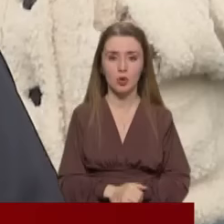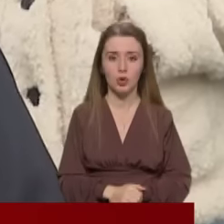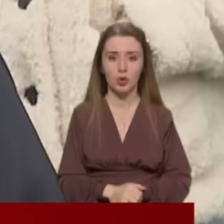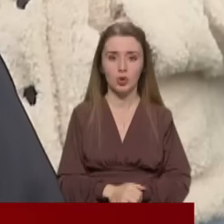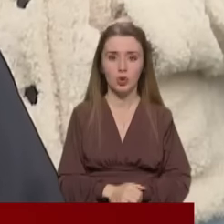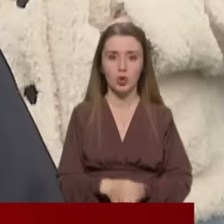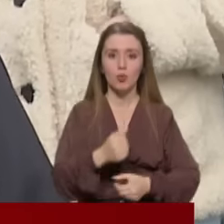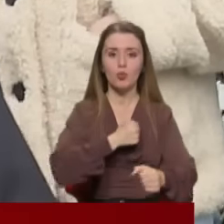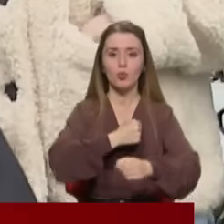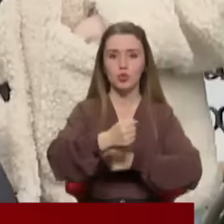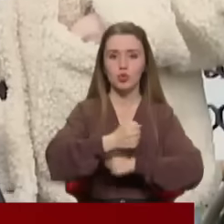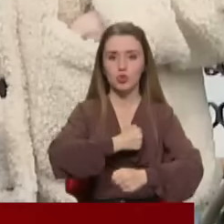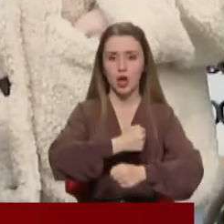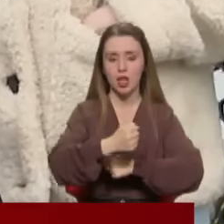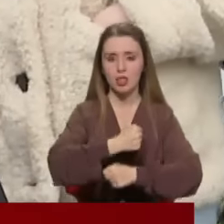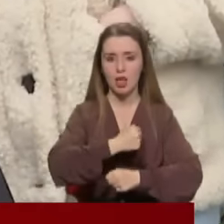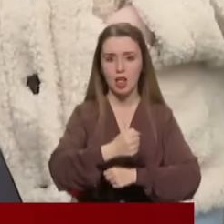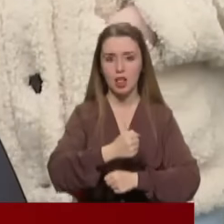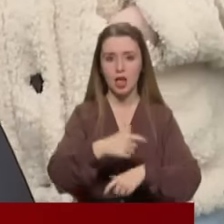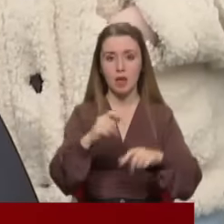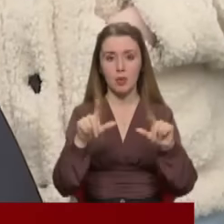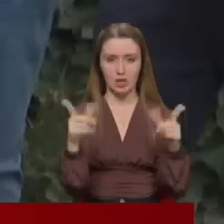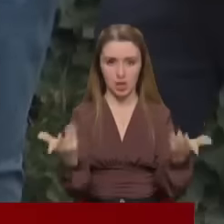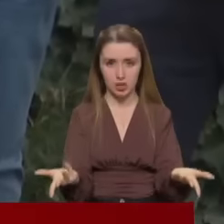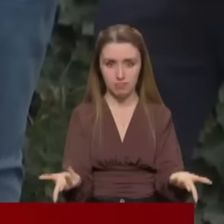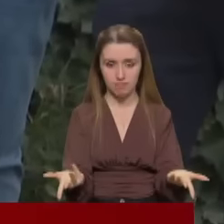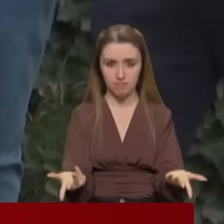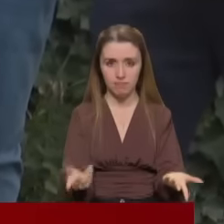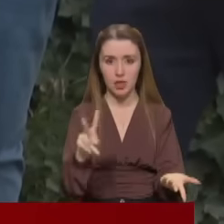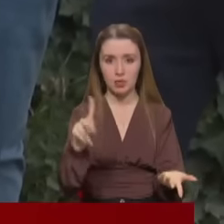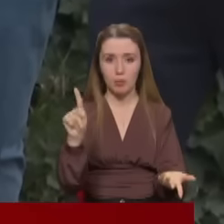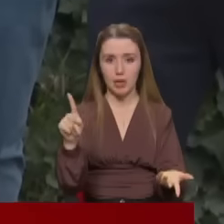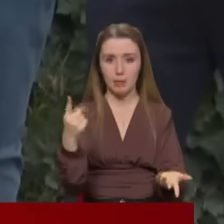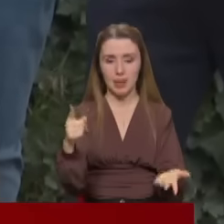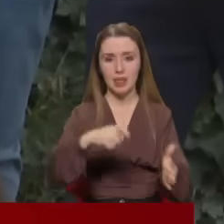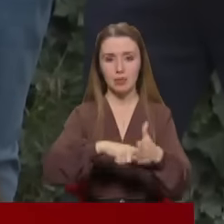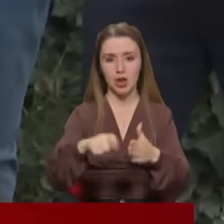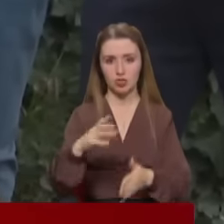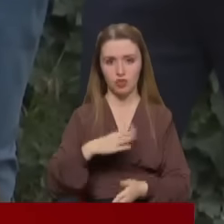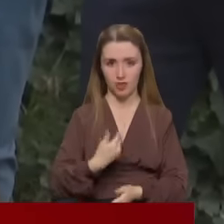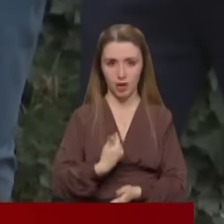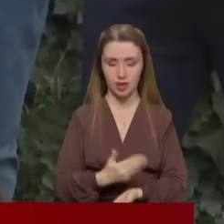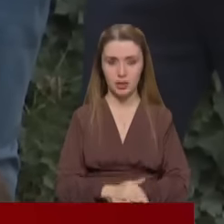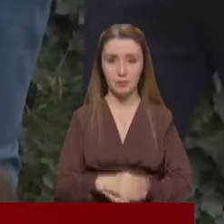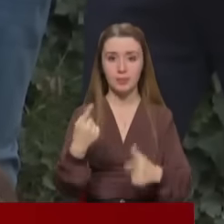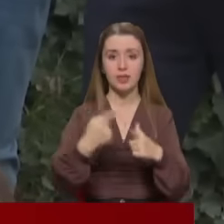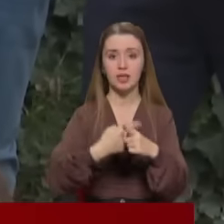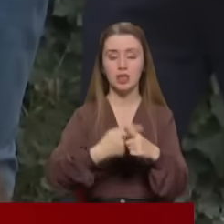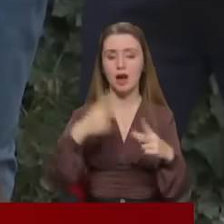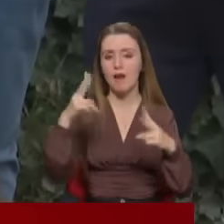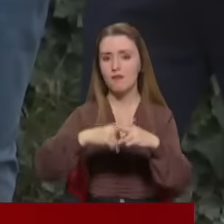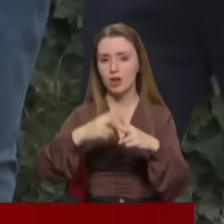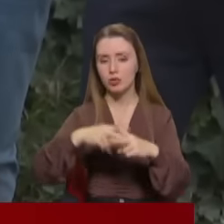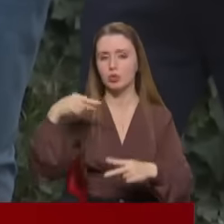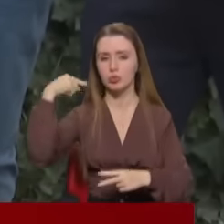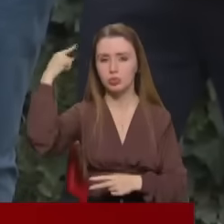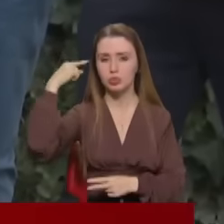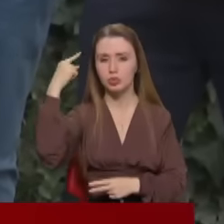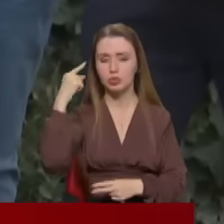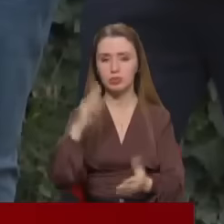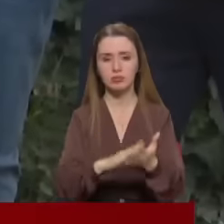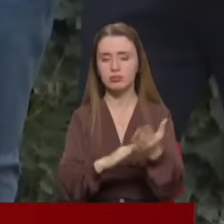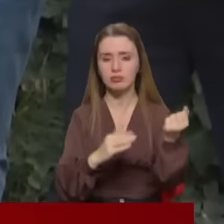hani mücadele etmeyeceğiz veya bunu dile getirmeyeceğiz de ne yapacağız? 21 bin bandında bir maaş yattı. Kiralar, faturalar düşünüldüğü zaman